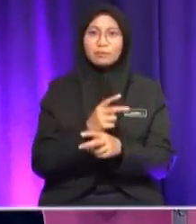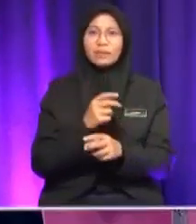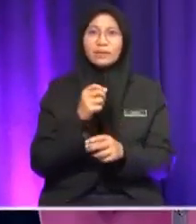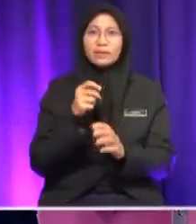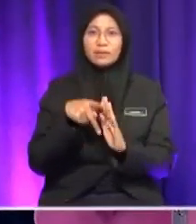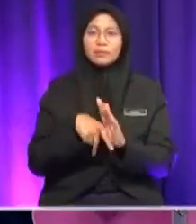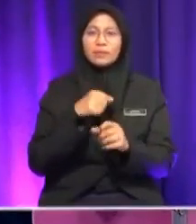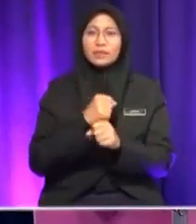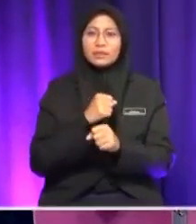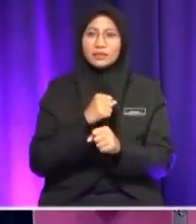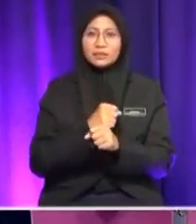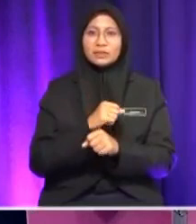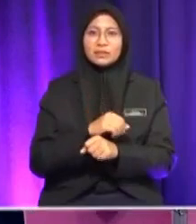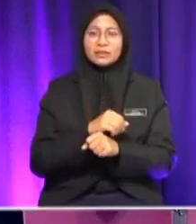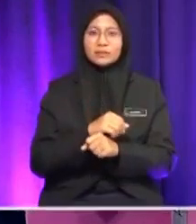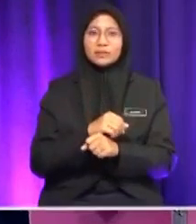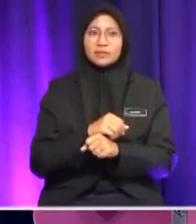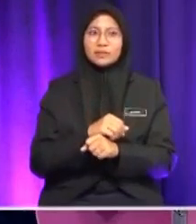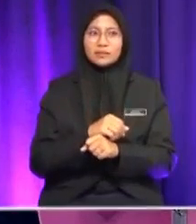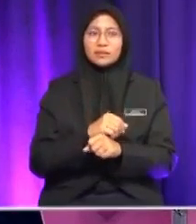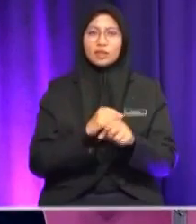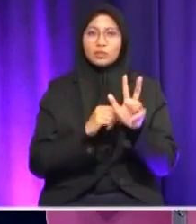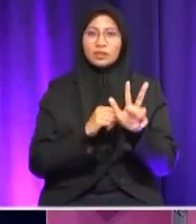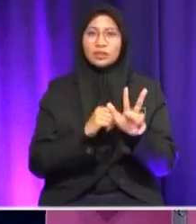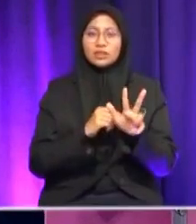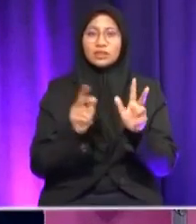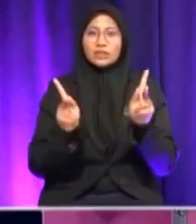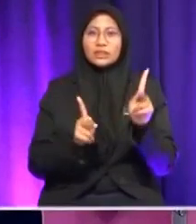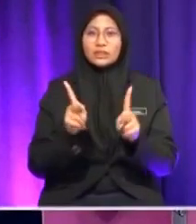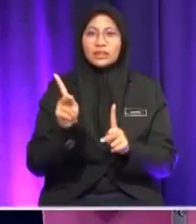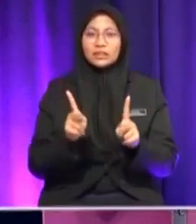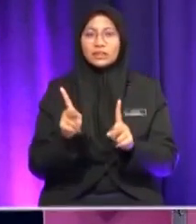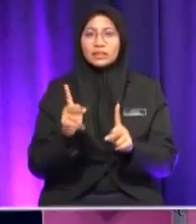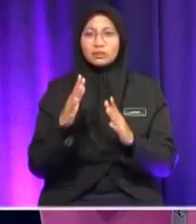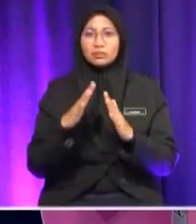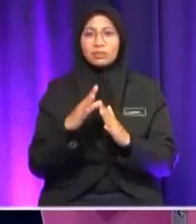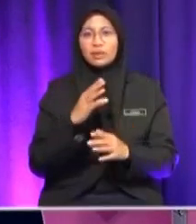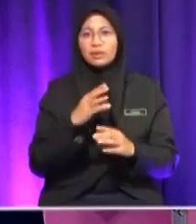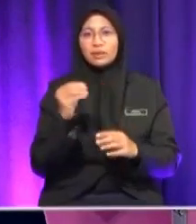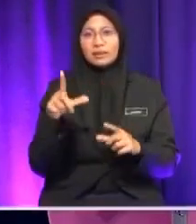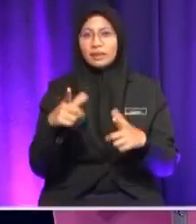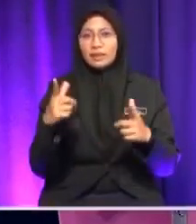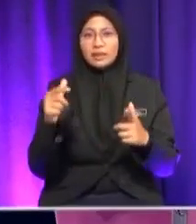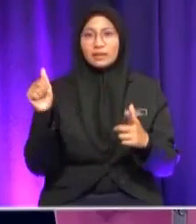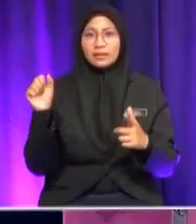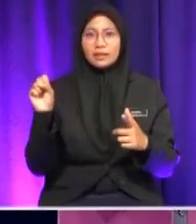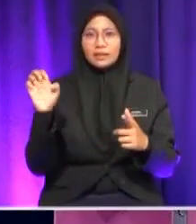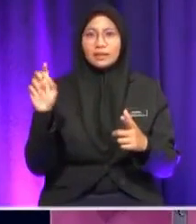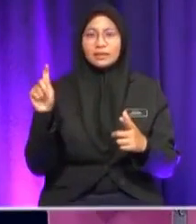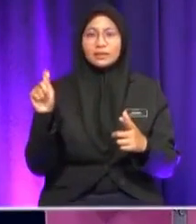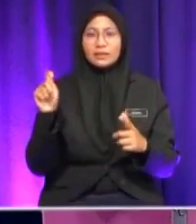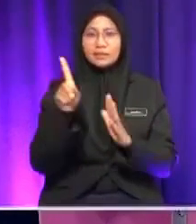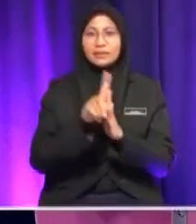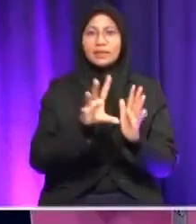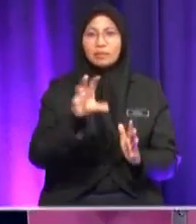muflis, aset kita akan dirampas, kereta, rumah dan lain-lain. Dan yang kedua, murid-murid di sini,